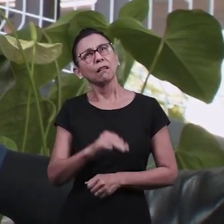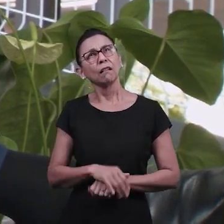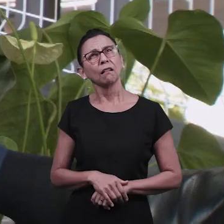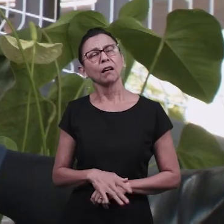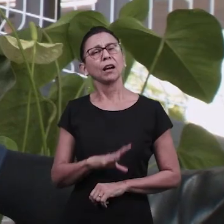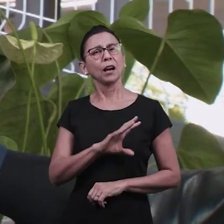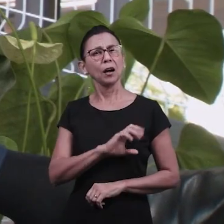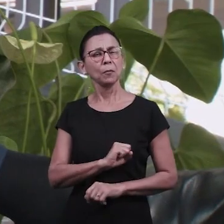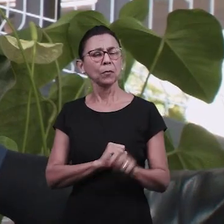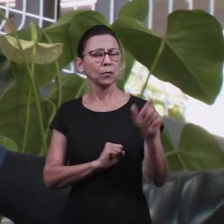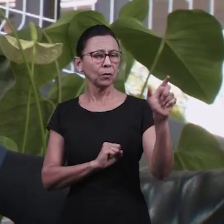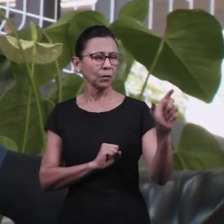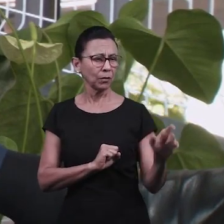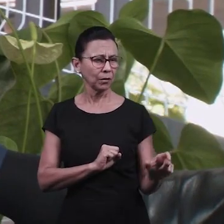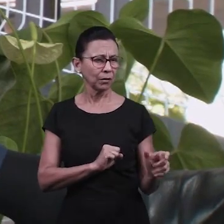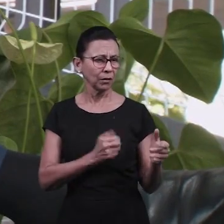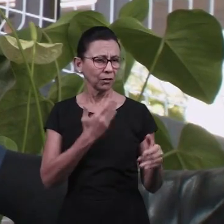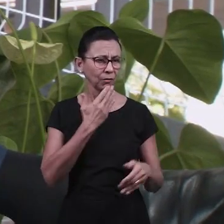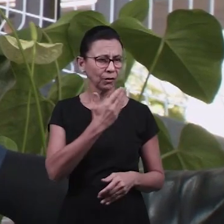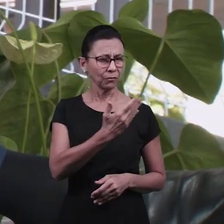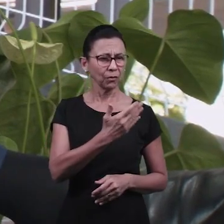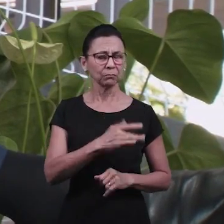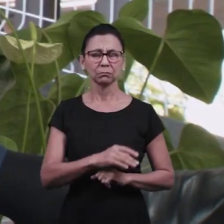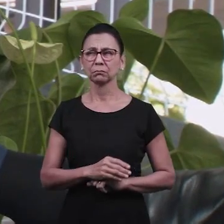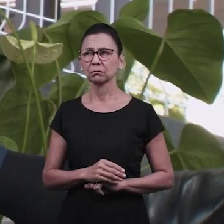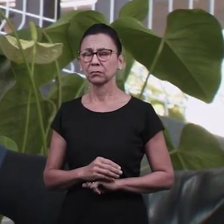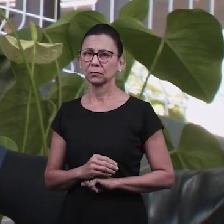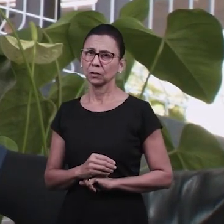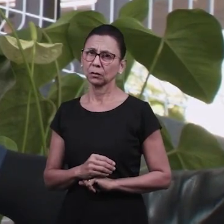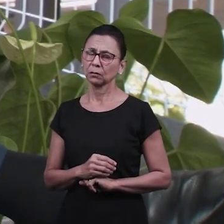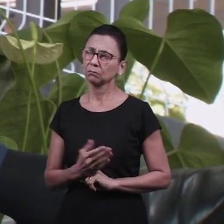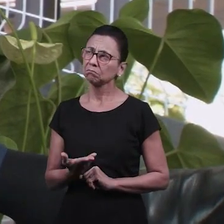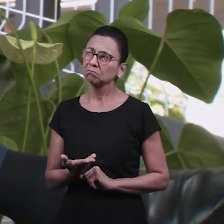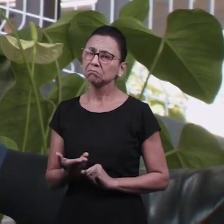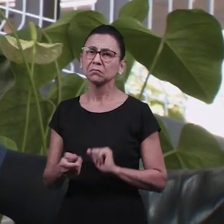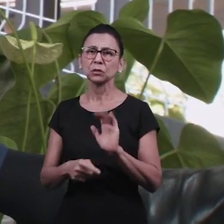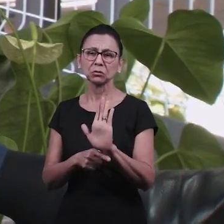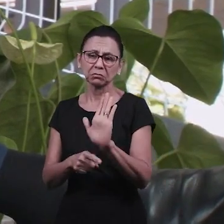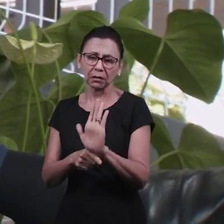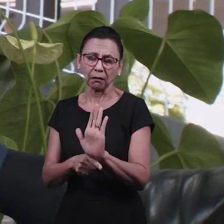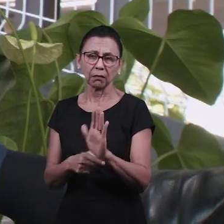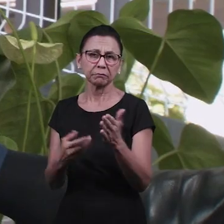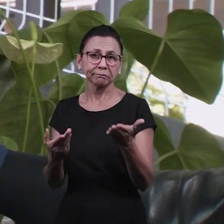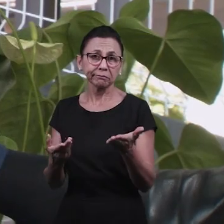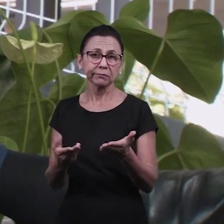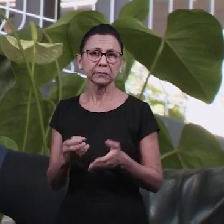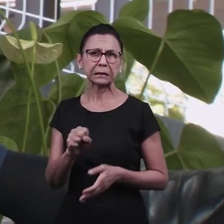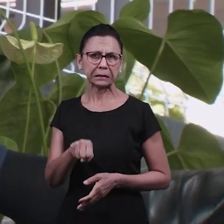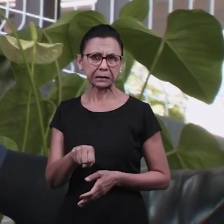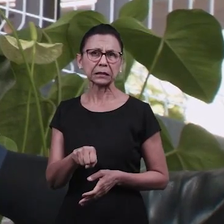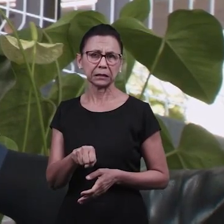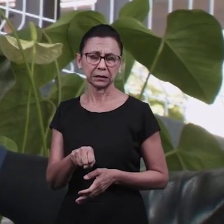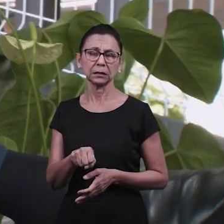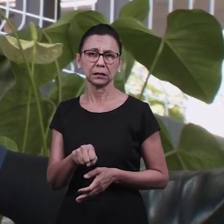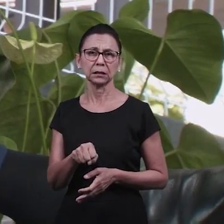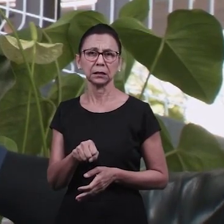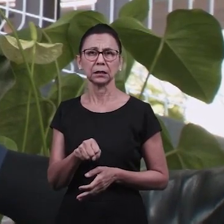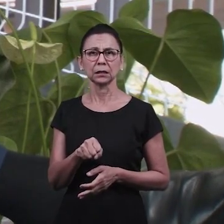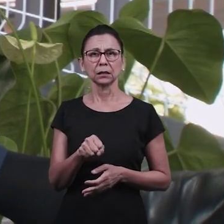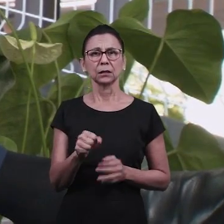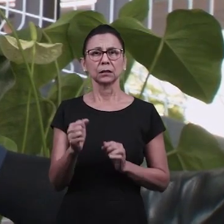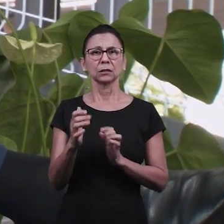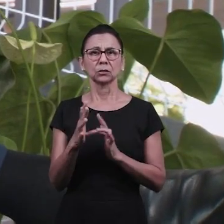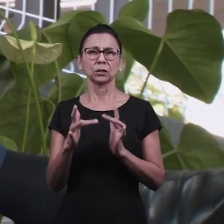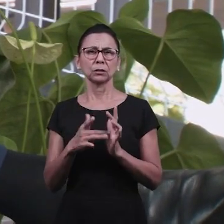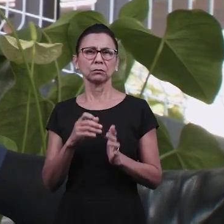qu'il a été sur l'amour au prochain, ou sur faire le bien. En effet, le Seigneur Jésus a abordé ces thématiques